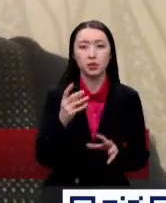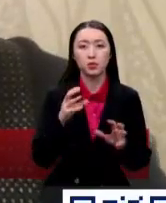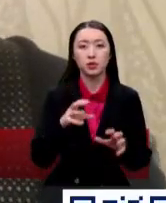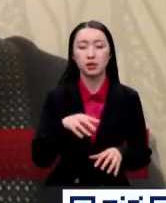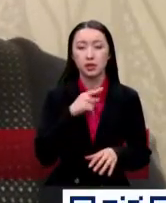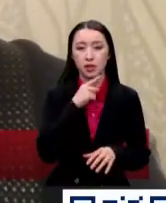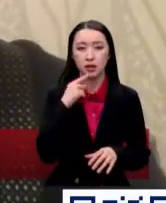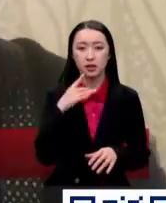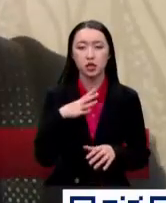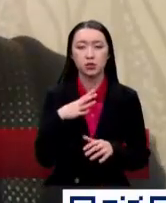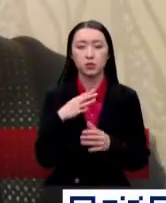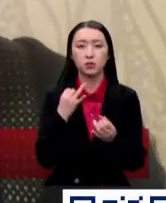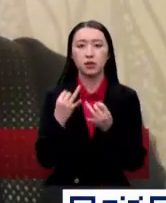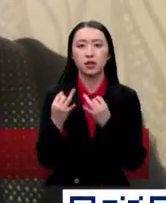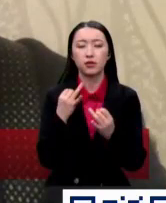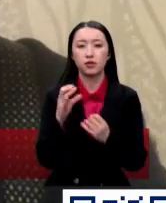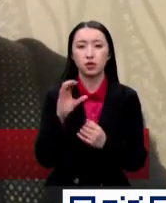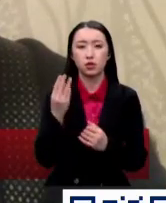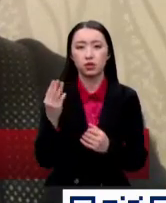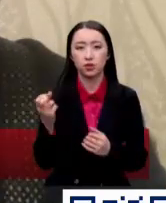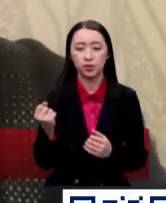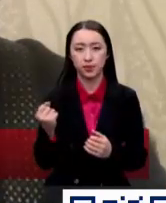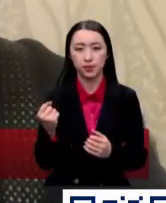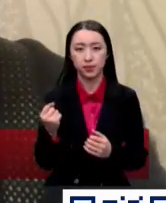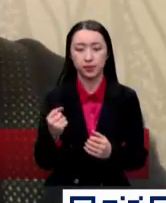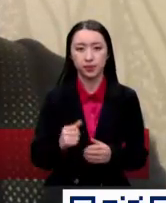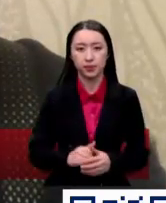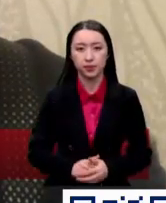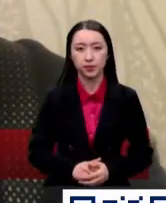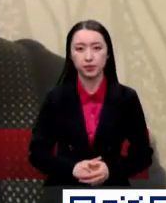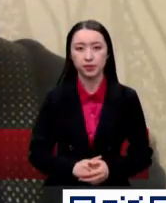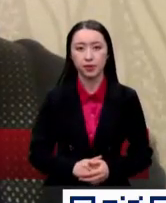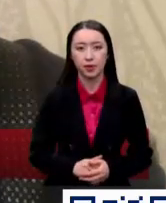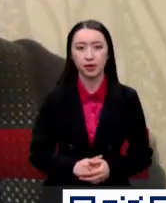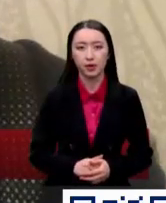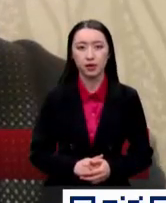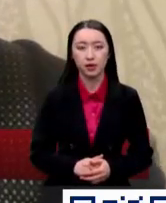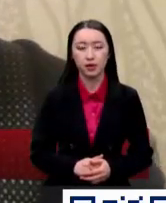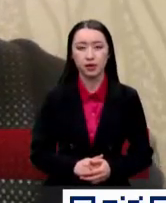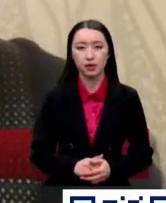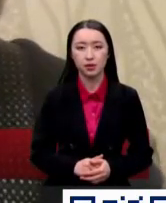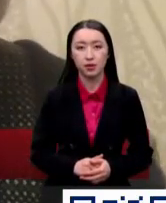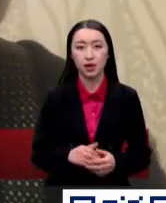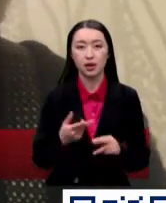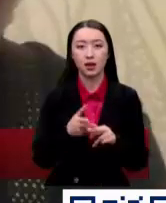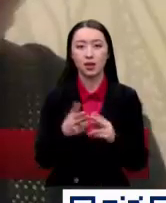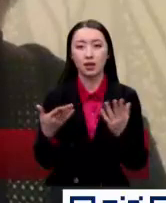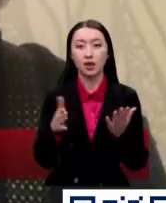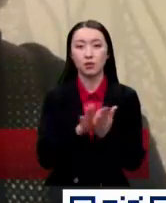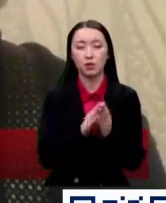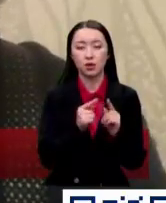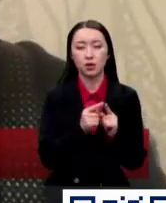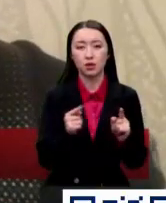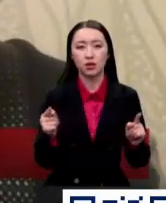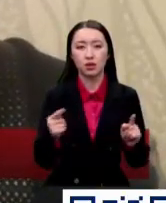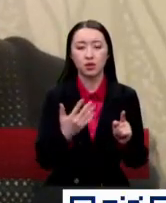вести переговоры с США. Эта отмена заняла 5 или 6 лет. То